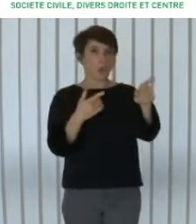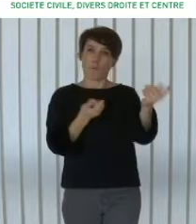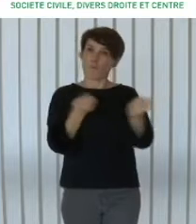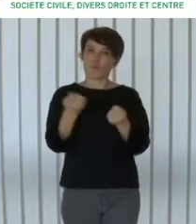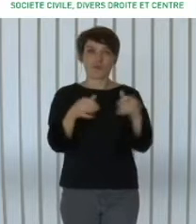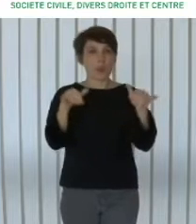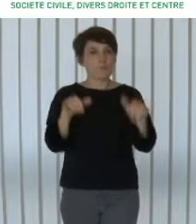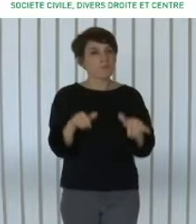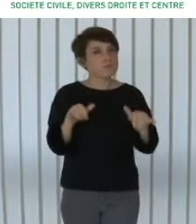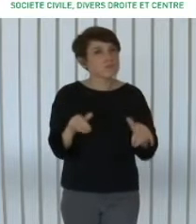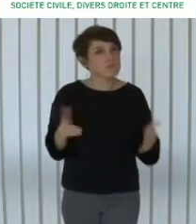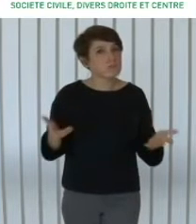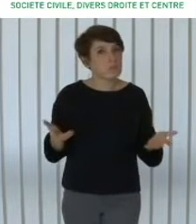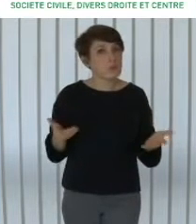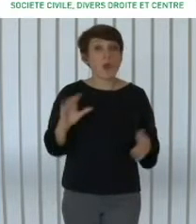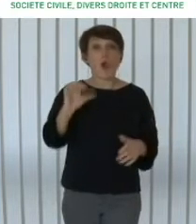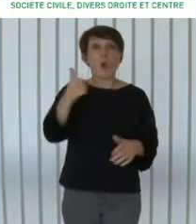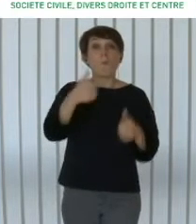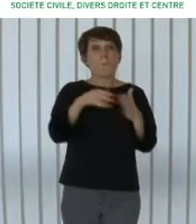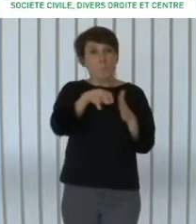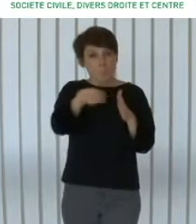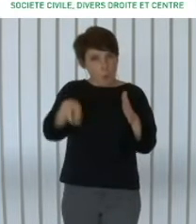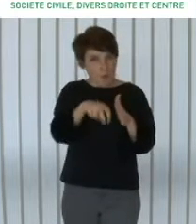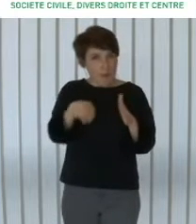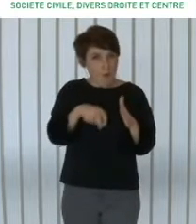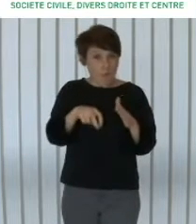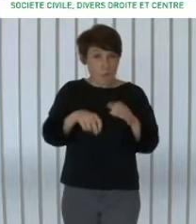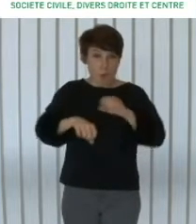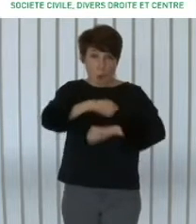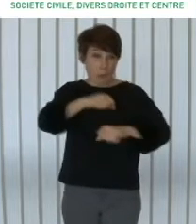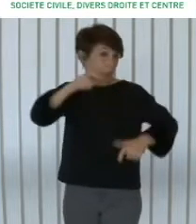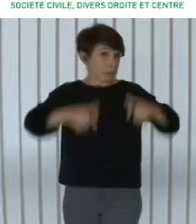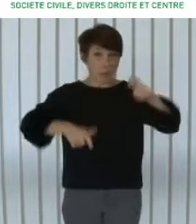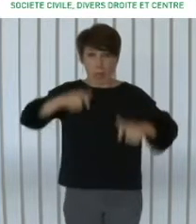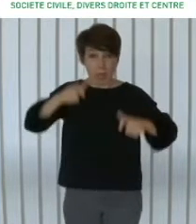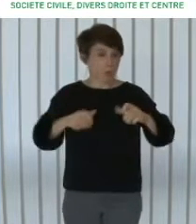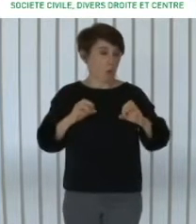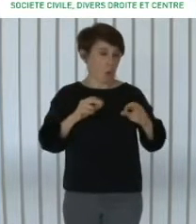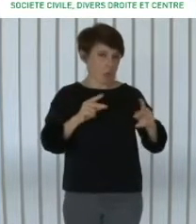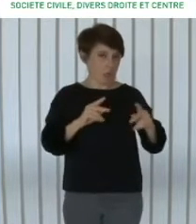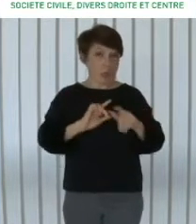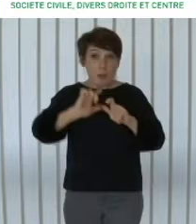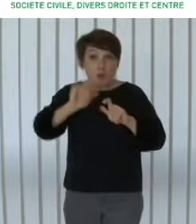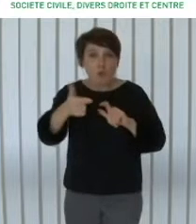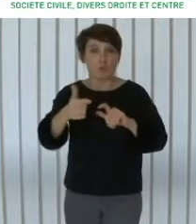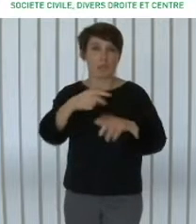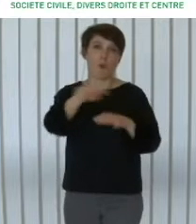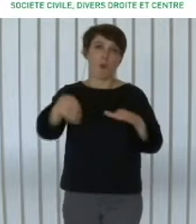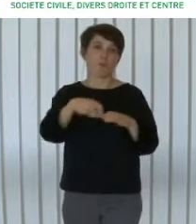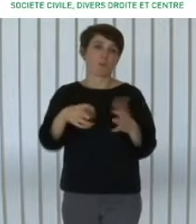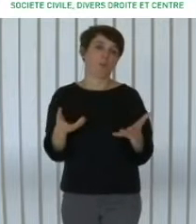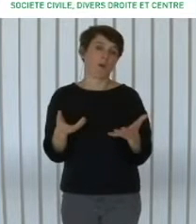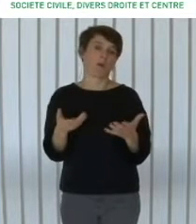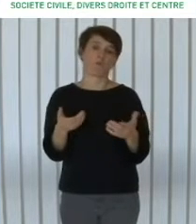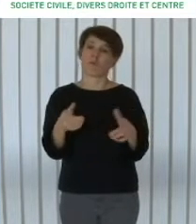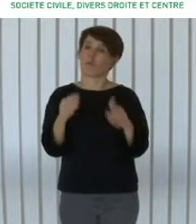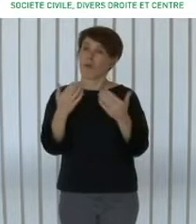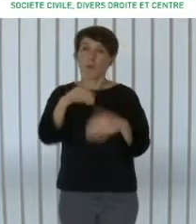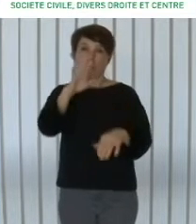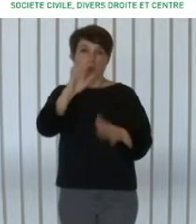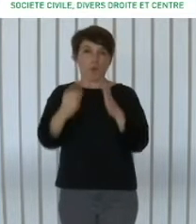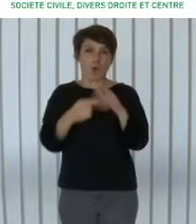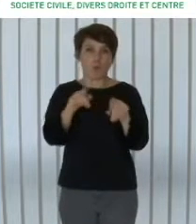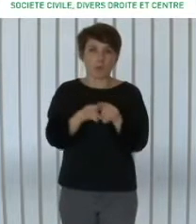La désorganisation lors du premier confinement n'a pas servi au second. En mai, dans les écoles Menon,